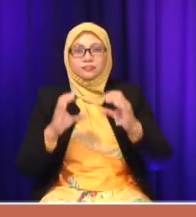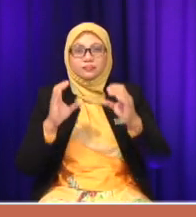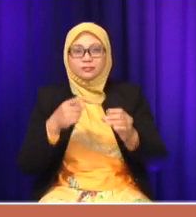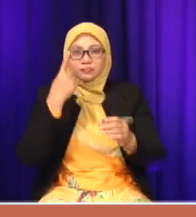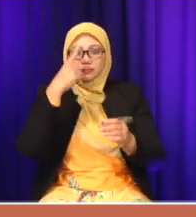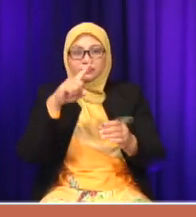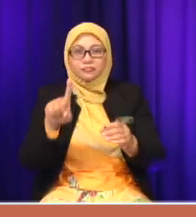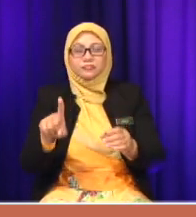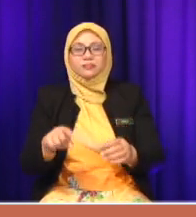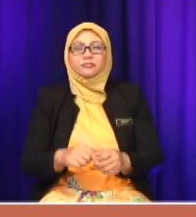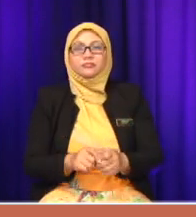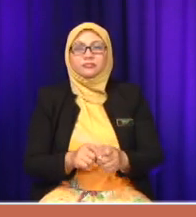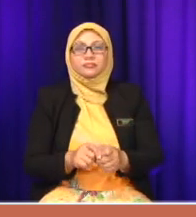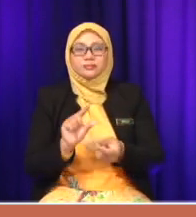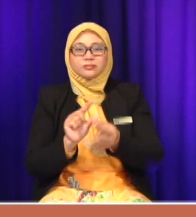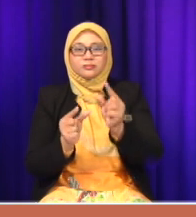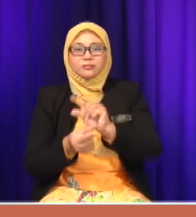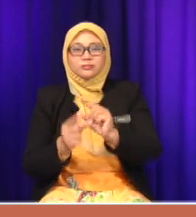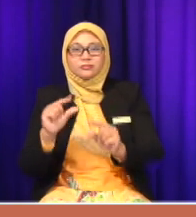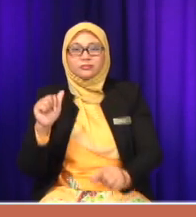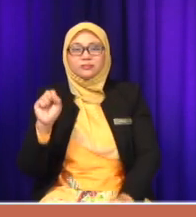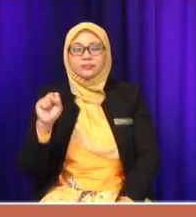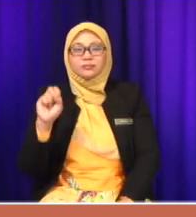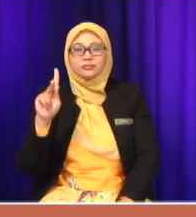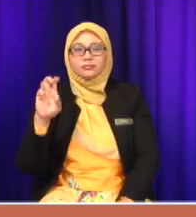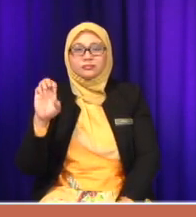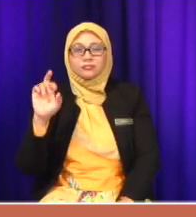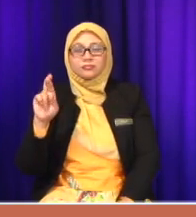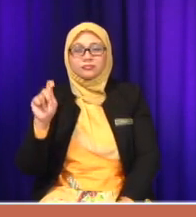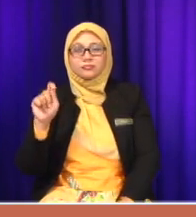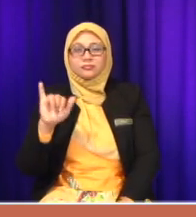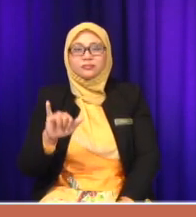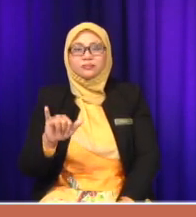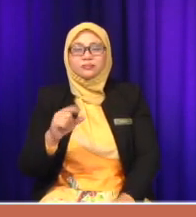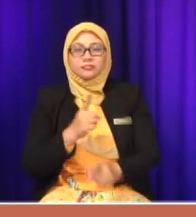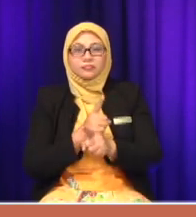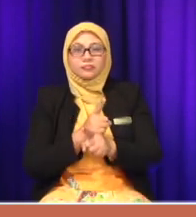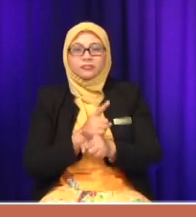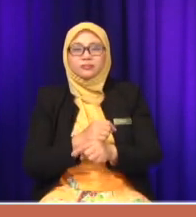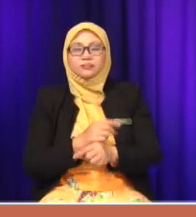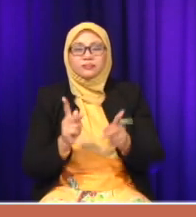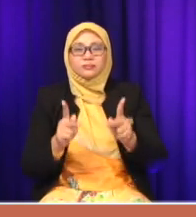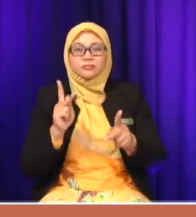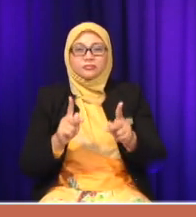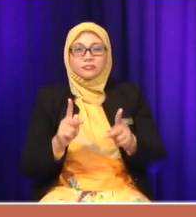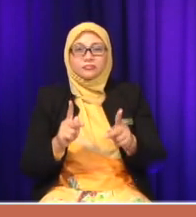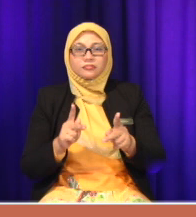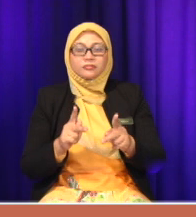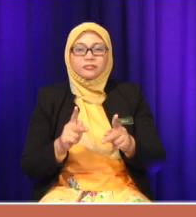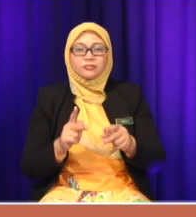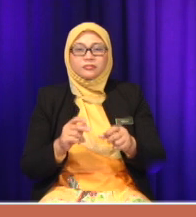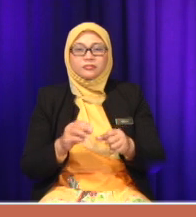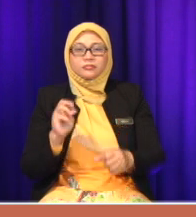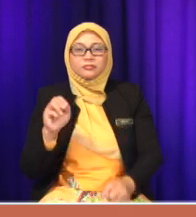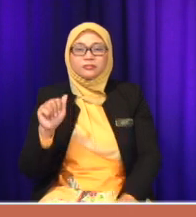yang memenuhi kehendak standard seterusnya sekiranya berlaku mampatan silinder rendah daripada hard